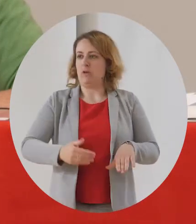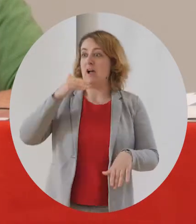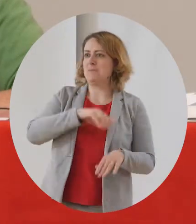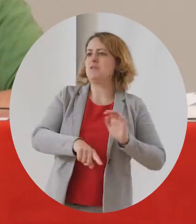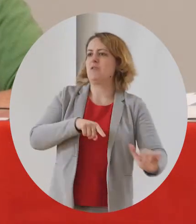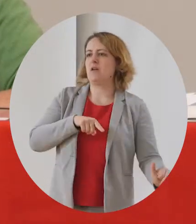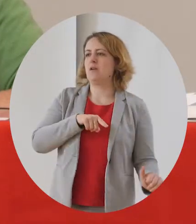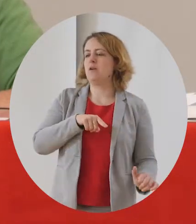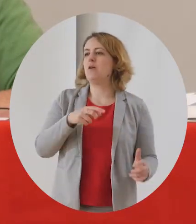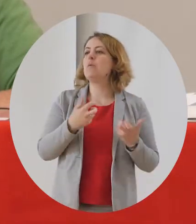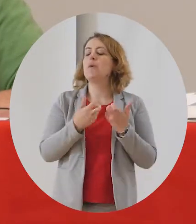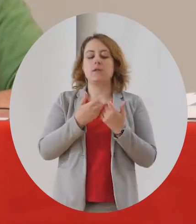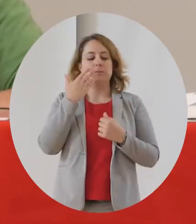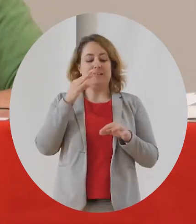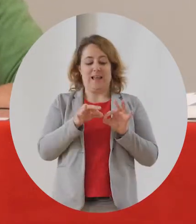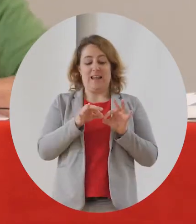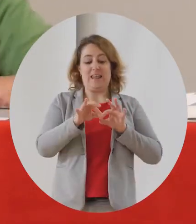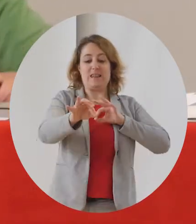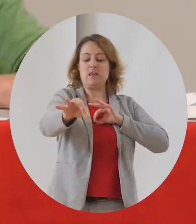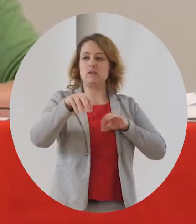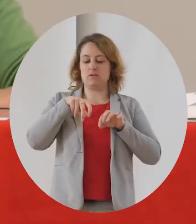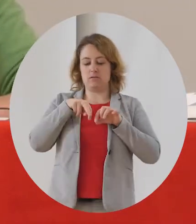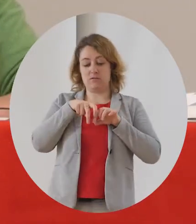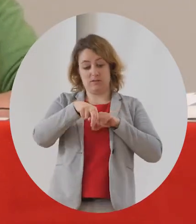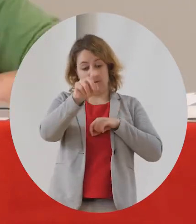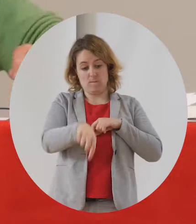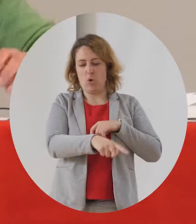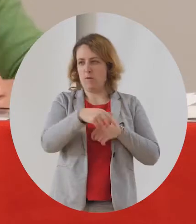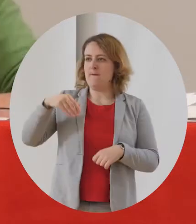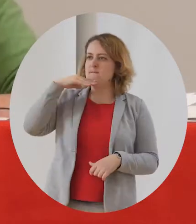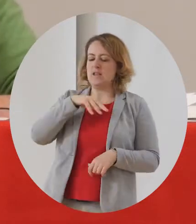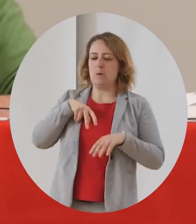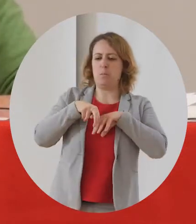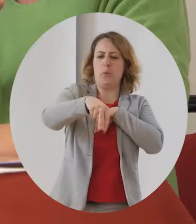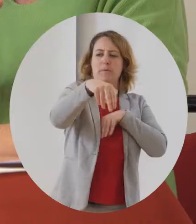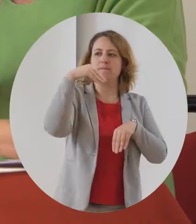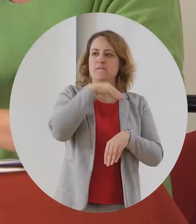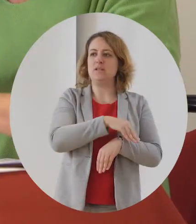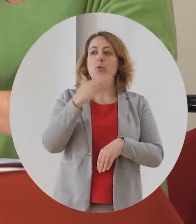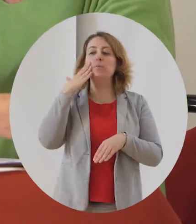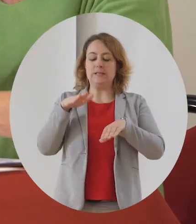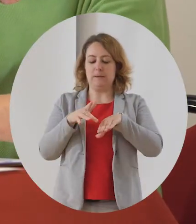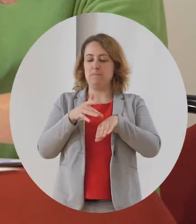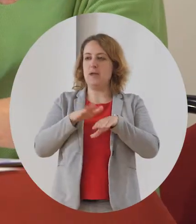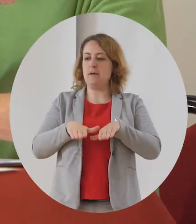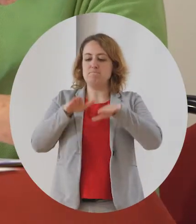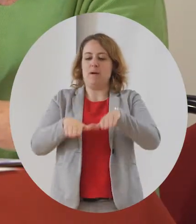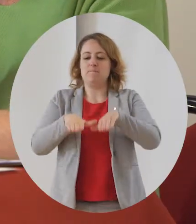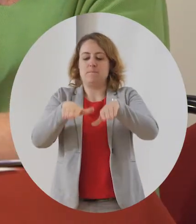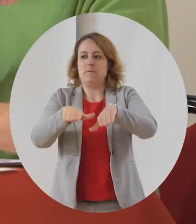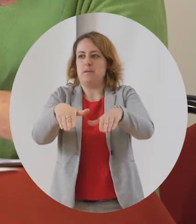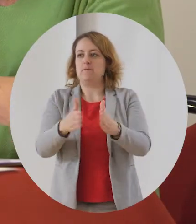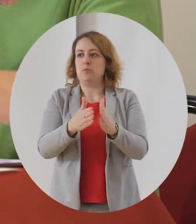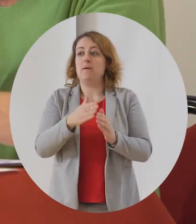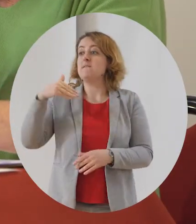rapidement. C'est-à-dire que si par exemple ils doivent marcher sur une ligne, ils vont le faire à toute vitesse. Ou s'ils doivent sauter pieds joints, ils vont le faire